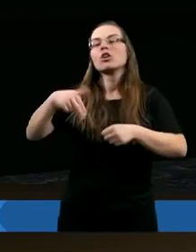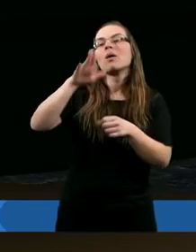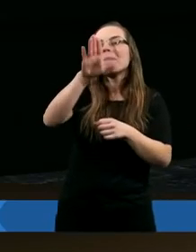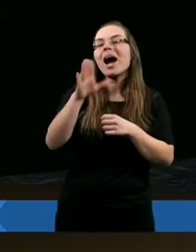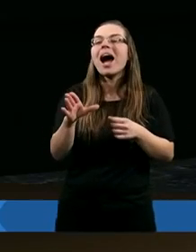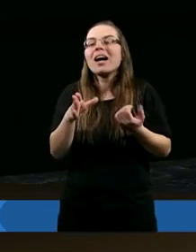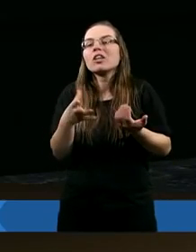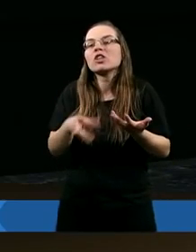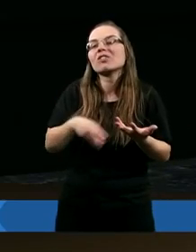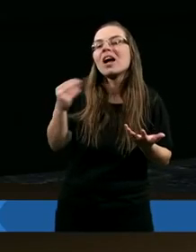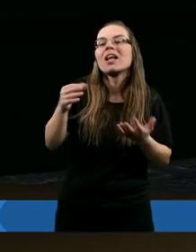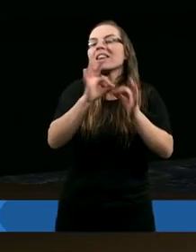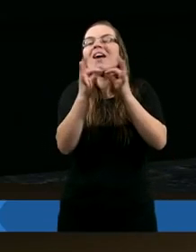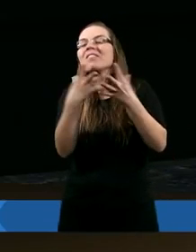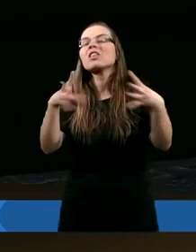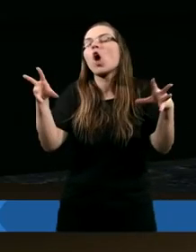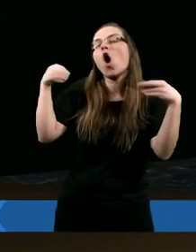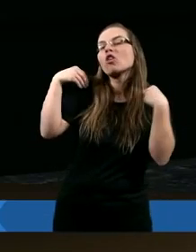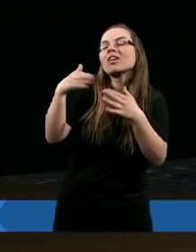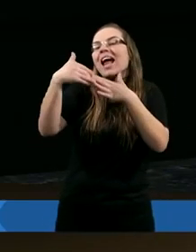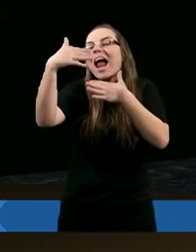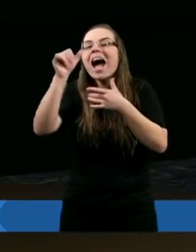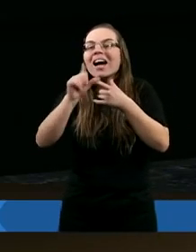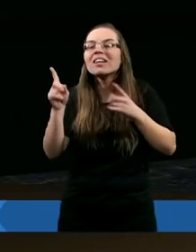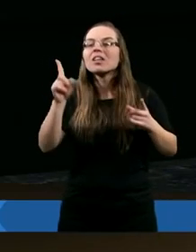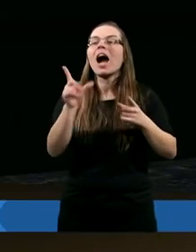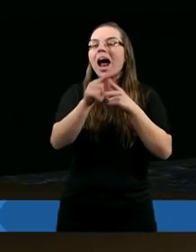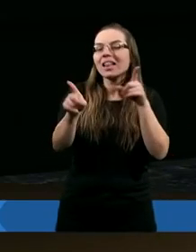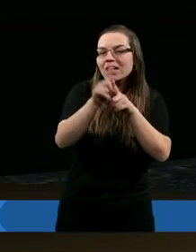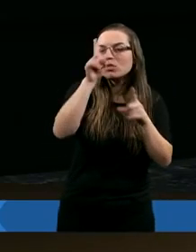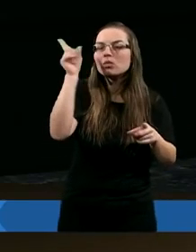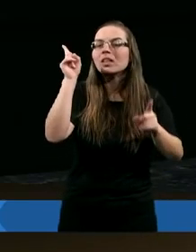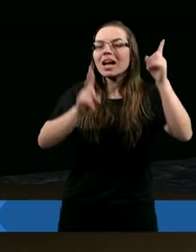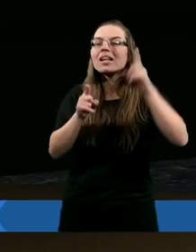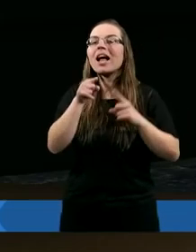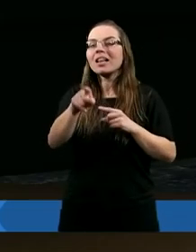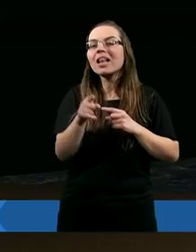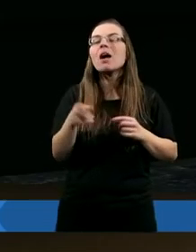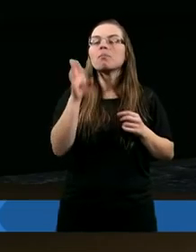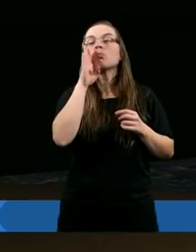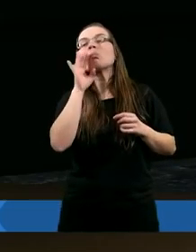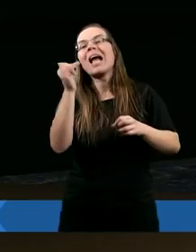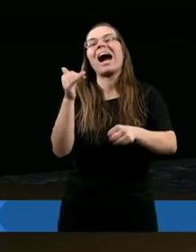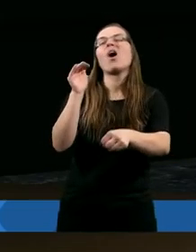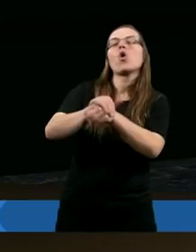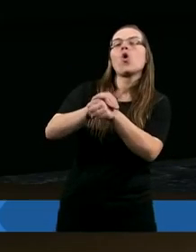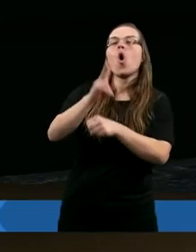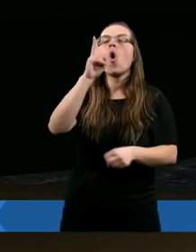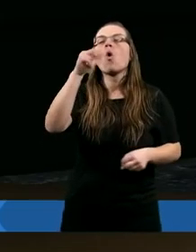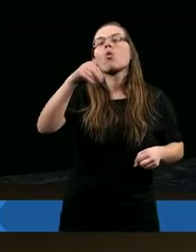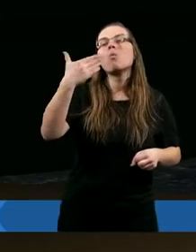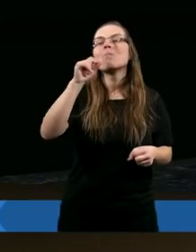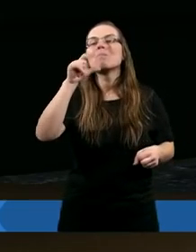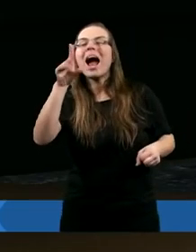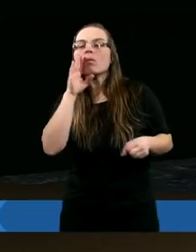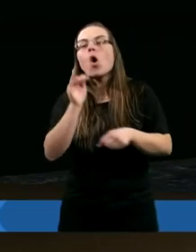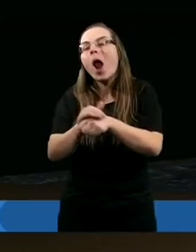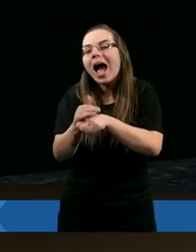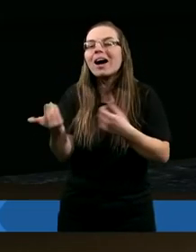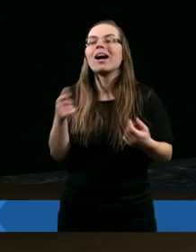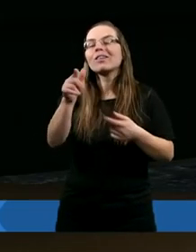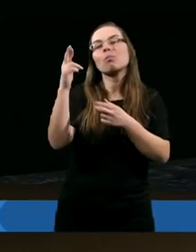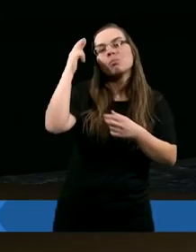święty, nieosiągalny i tak dalej, ale też widzą czasami niektórzy jako taki kumpel, prawda? No i wtedy właśnie traci się